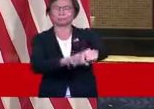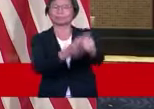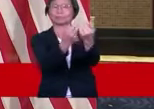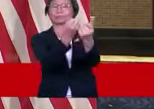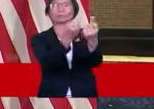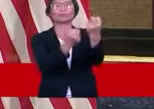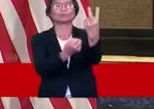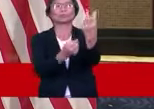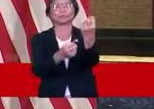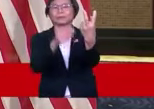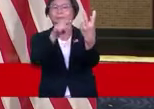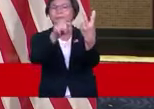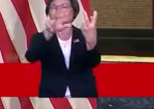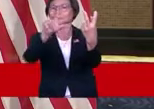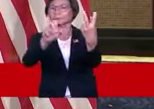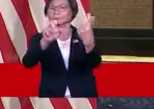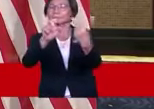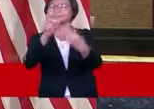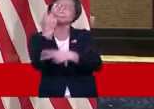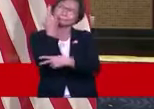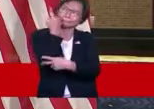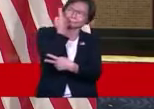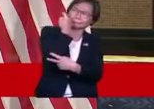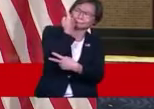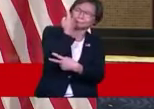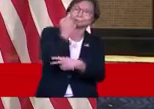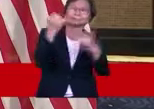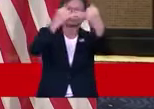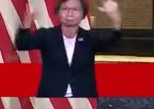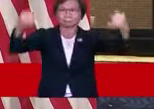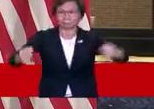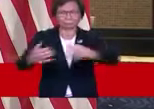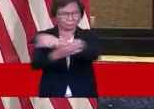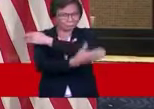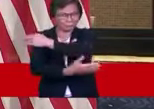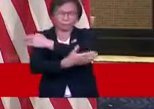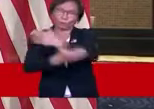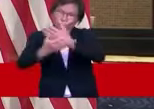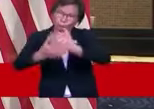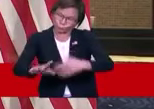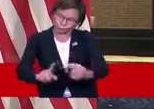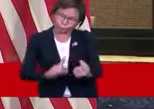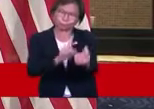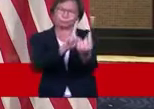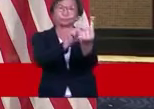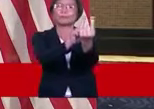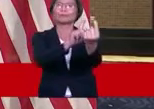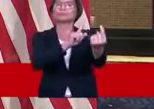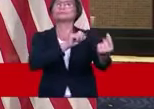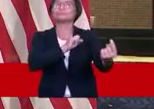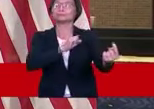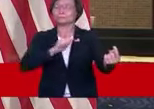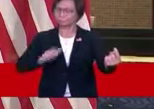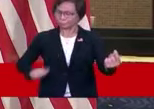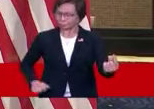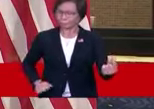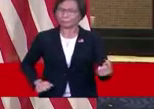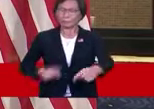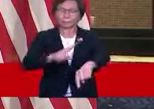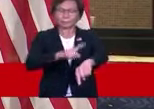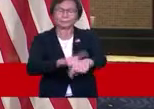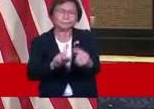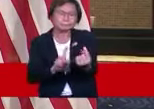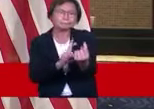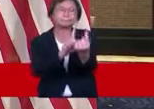12.00 tengah-tengah wita di di Istana Negara di dalam sesi menghadap